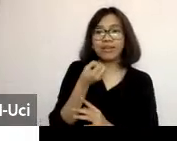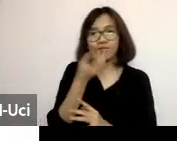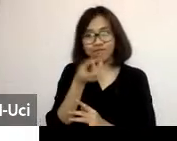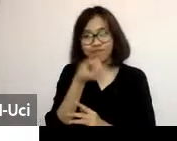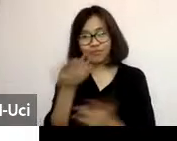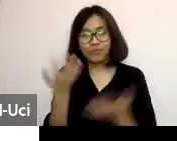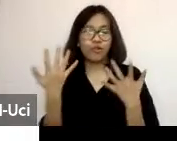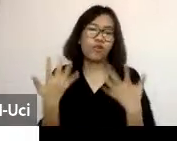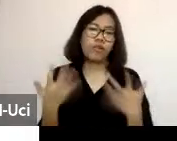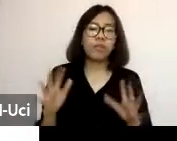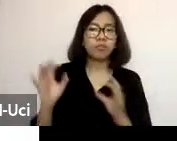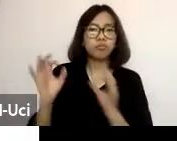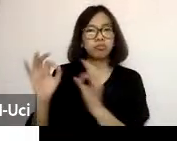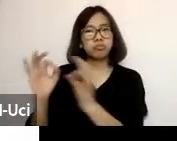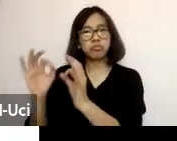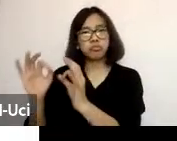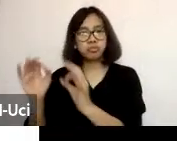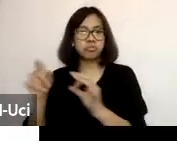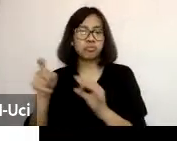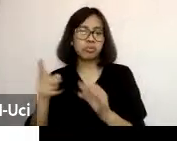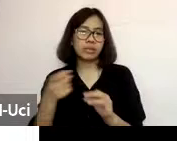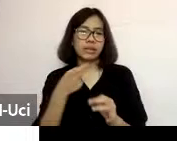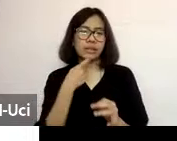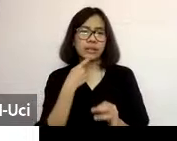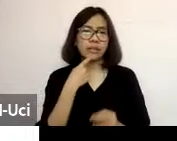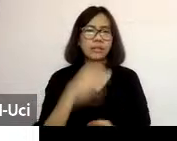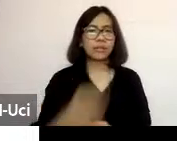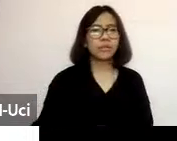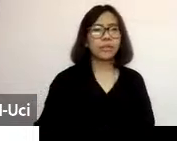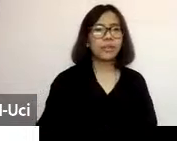yang bertajuk